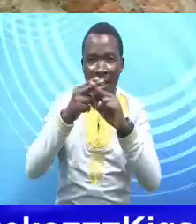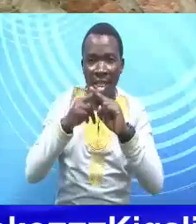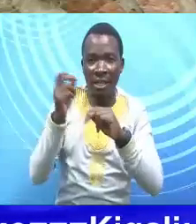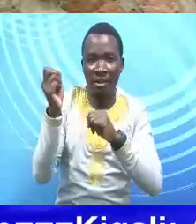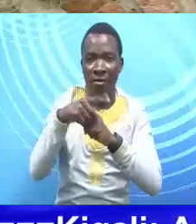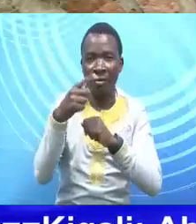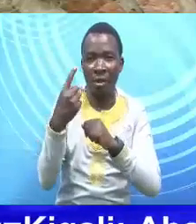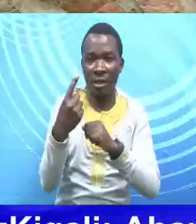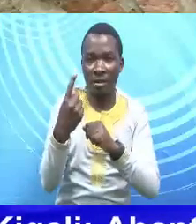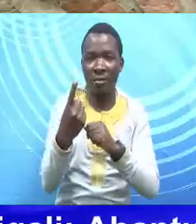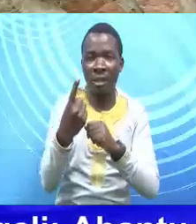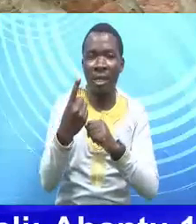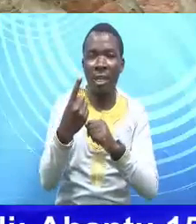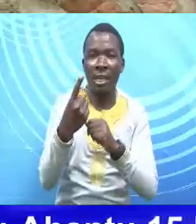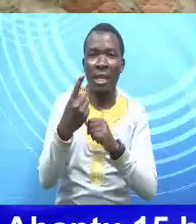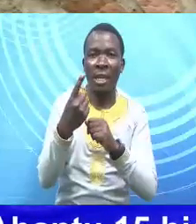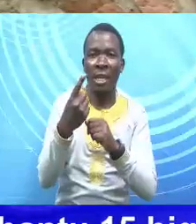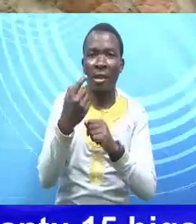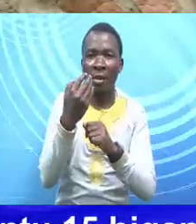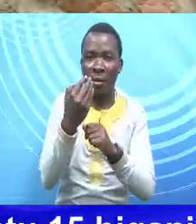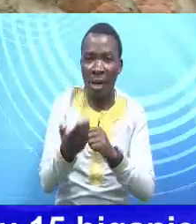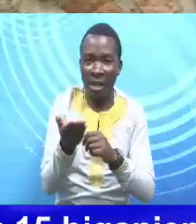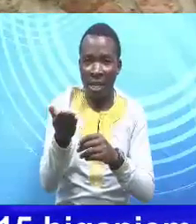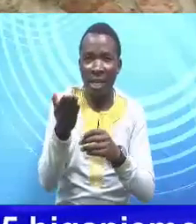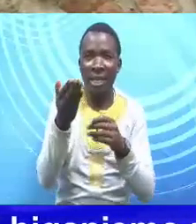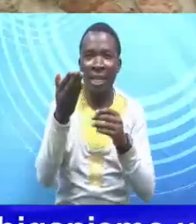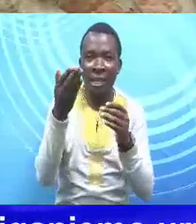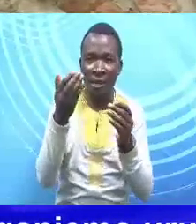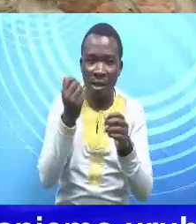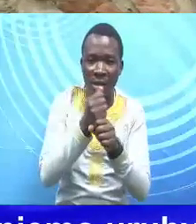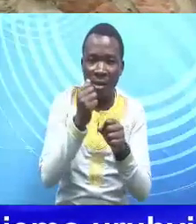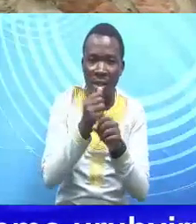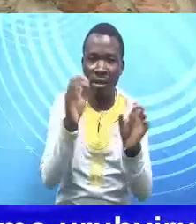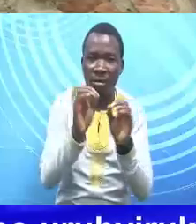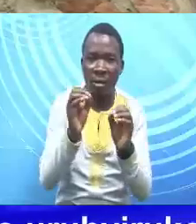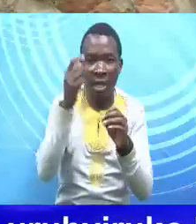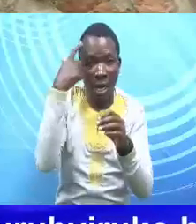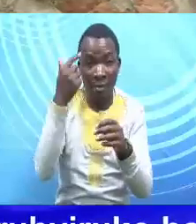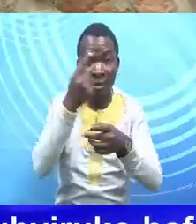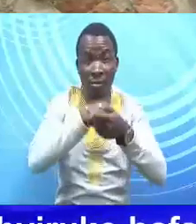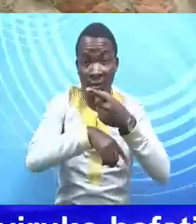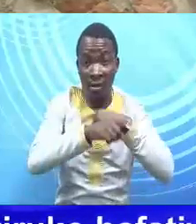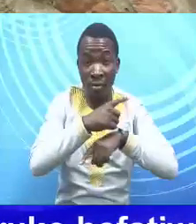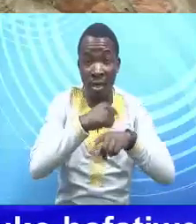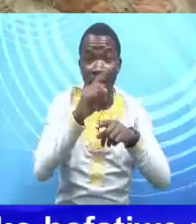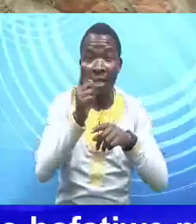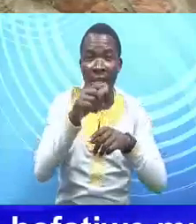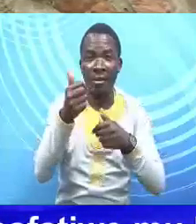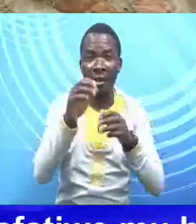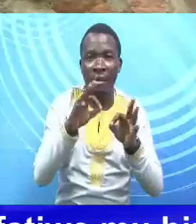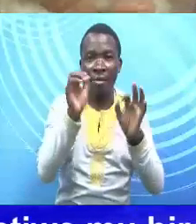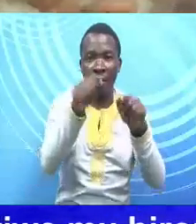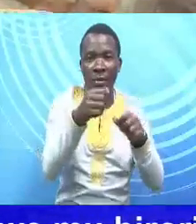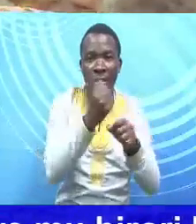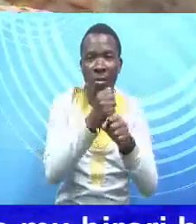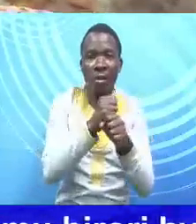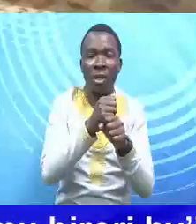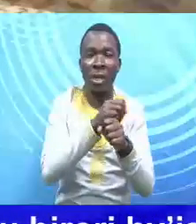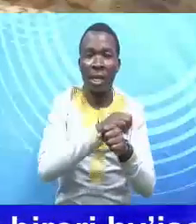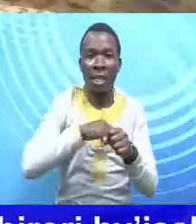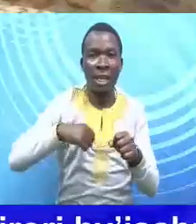umwana ari hagaze ku kazi nanjye n'ugushakisha arabizi ko ndi ikimuga nta bindi bintu birebire nshoboye gukora arangije anga